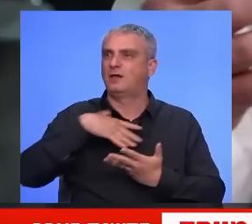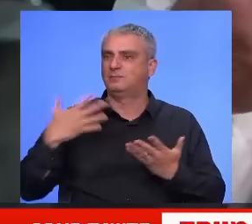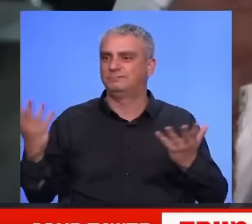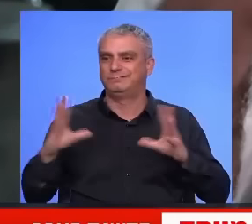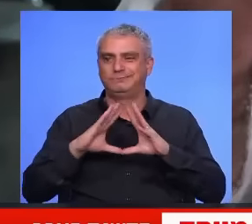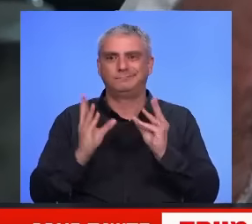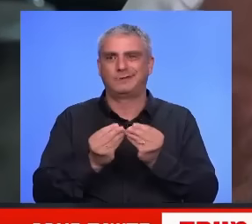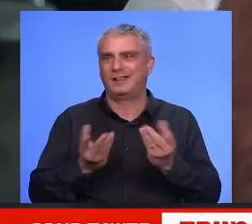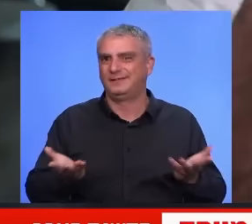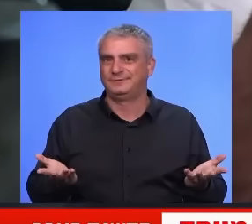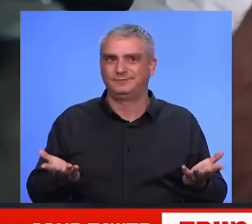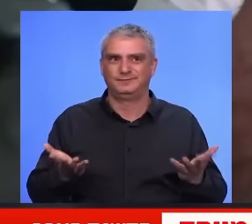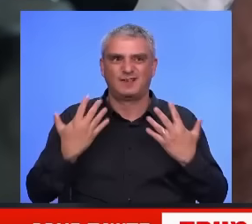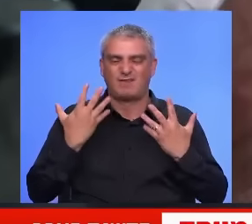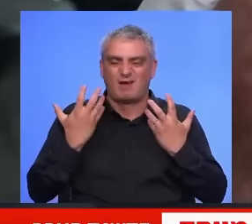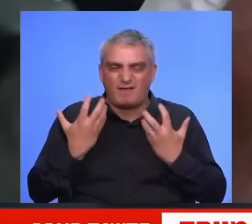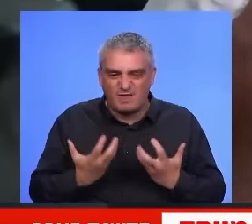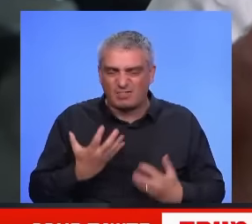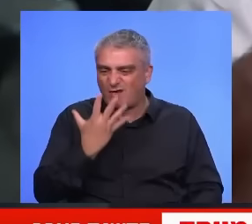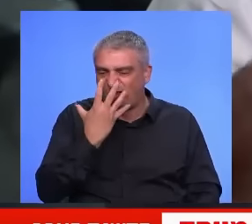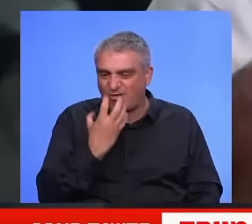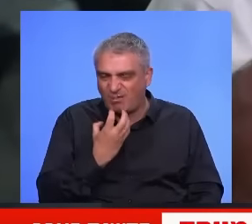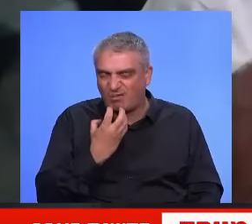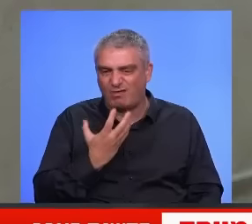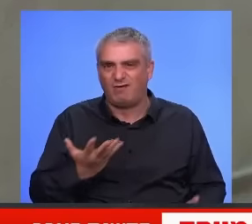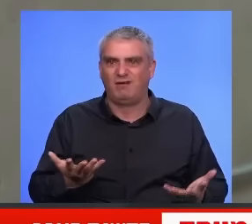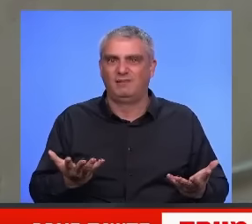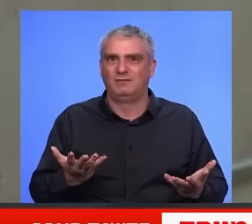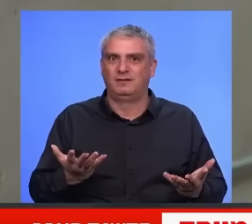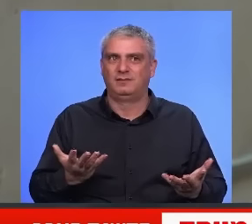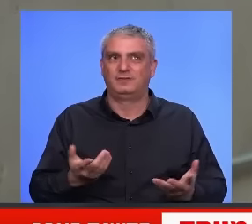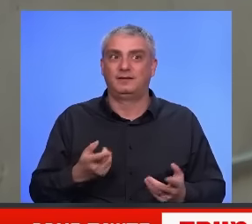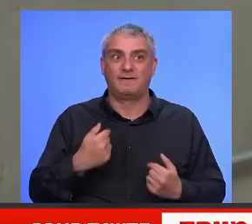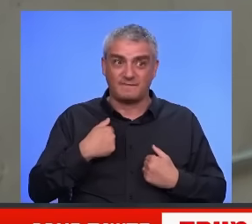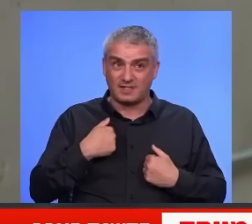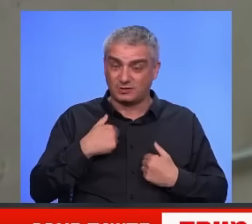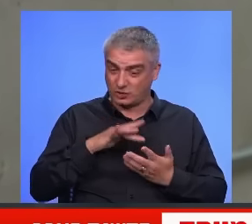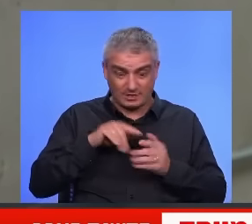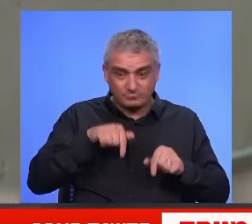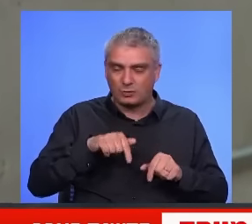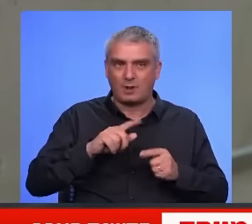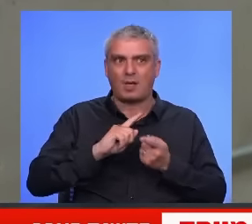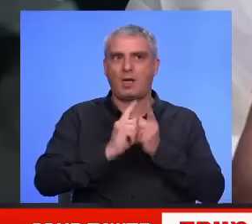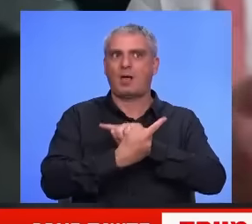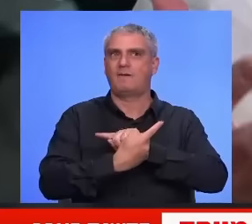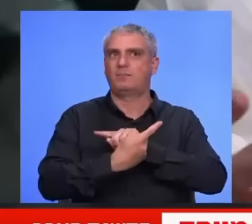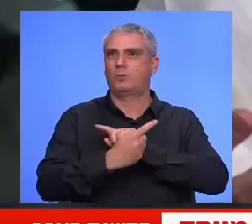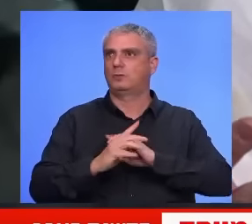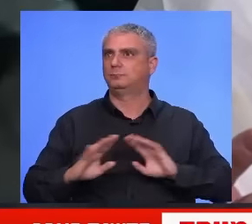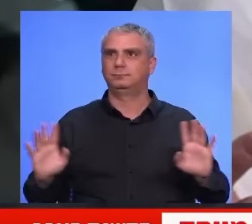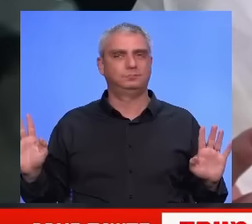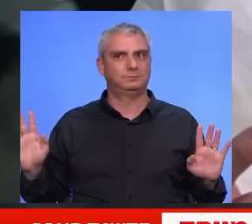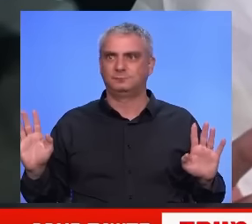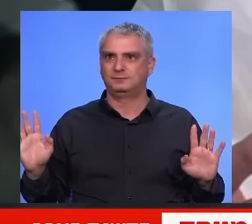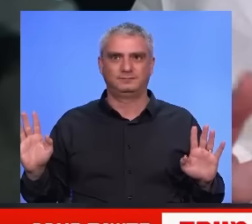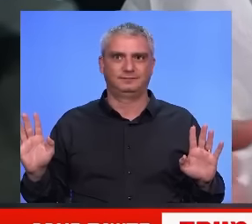הכללית, אווירה כבדה, אווירת נחיים. ואני, כשאני נמצא כאן, זה בדיוק